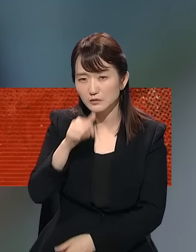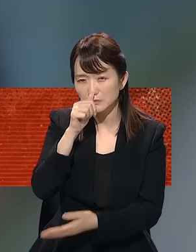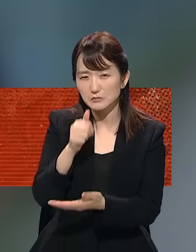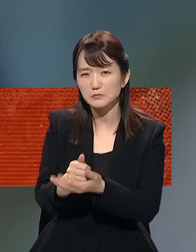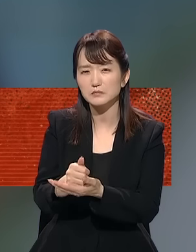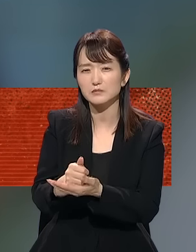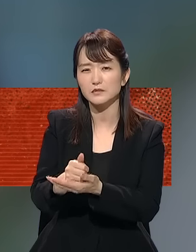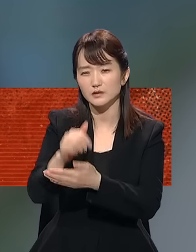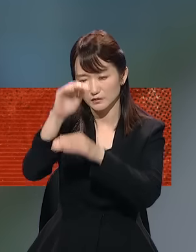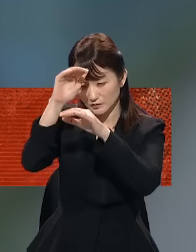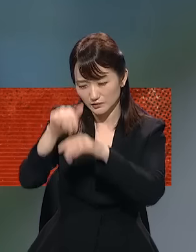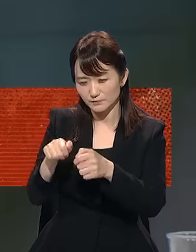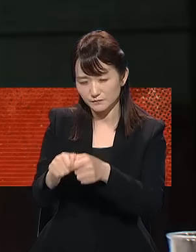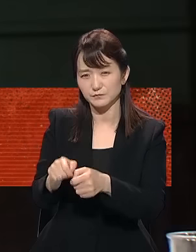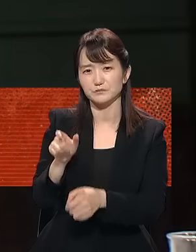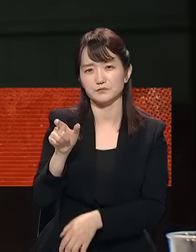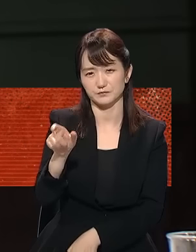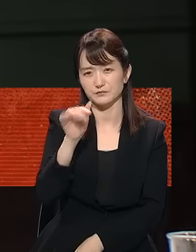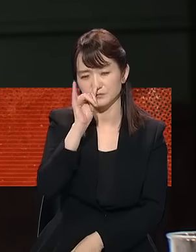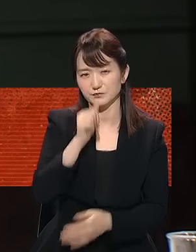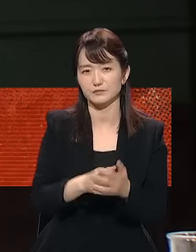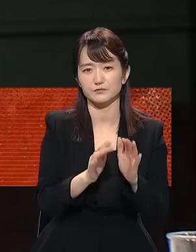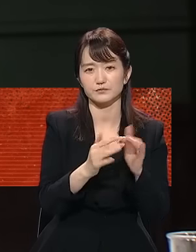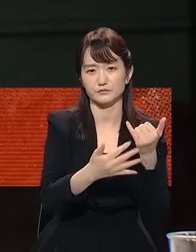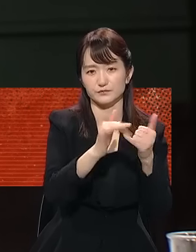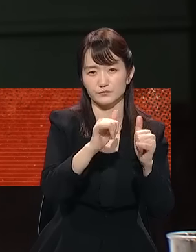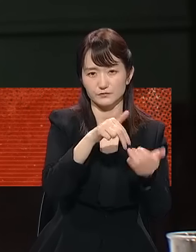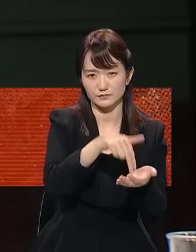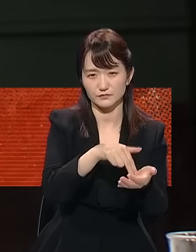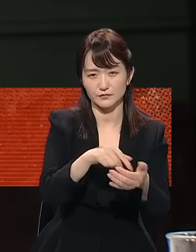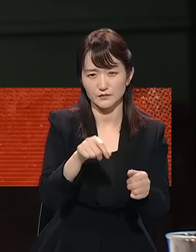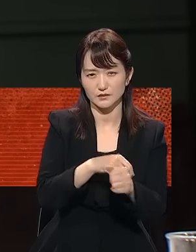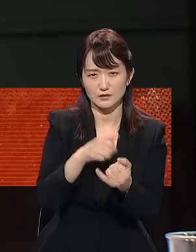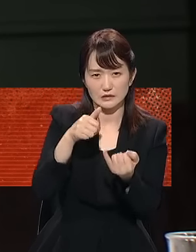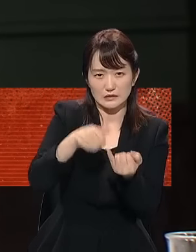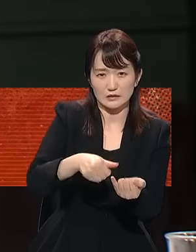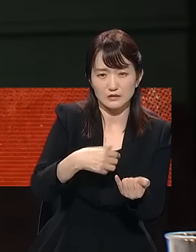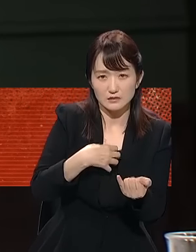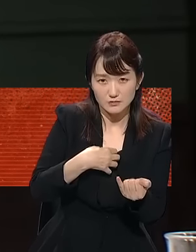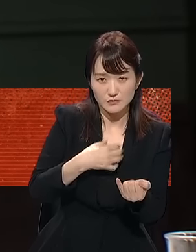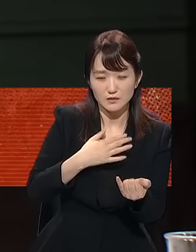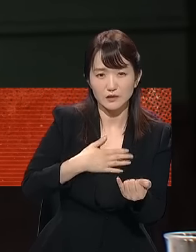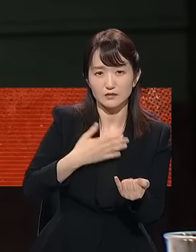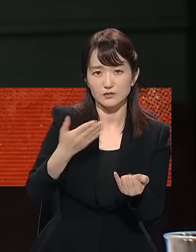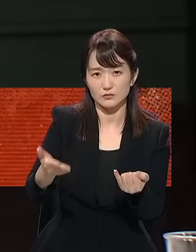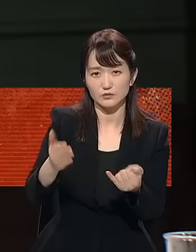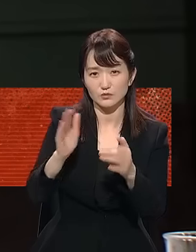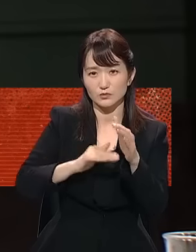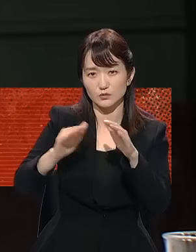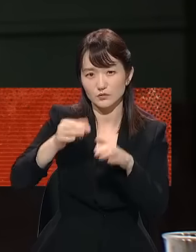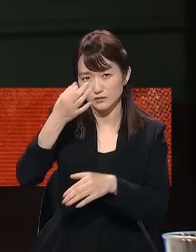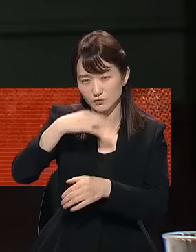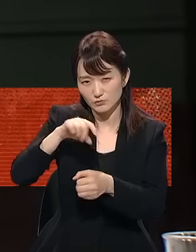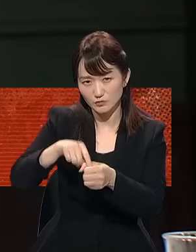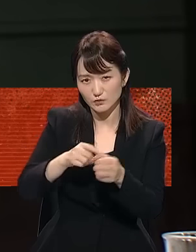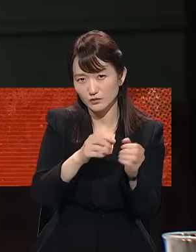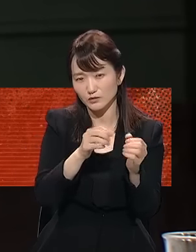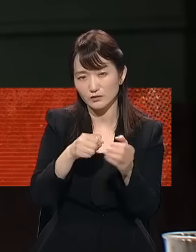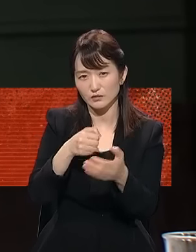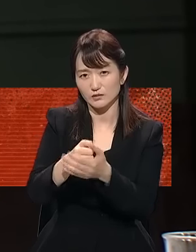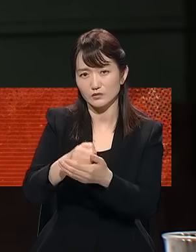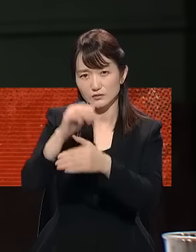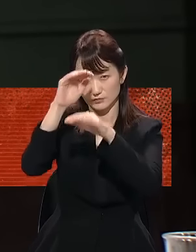사실이 상세히 적혀 있기도 했습니다 유튜버 측은 특수 강간의 위험성을 알리고자 공공의 이익을 위해서 판결문을